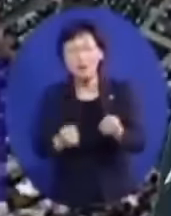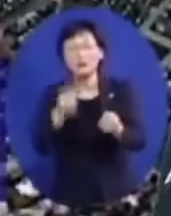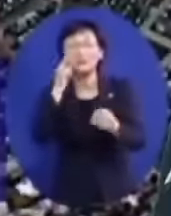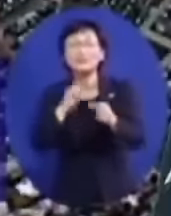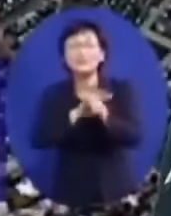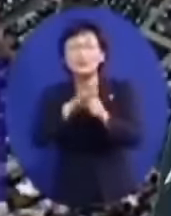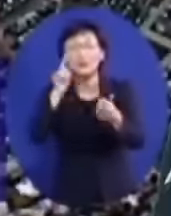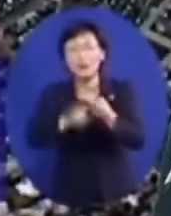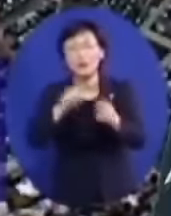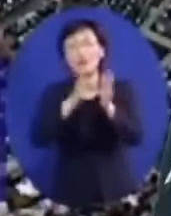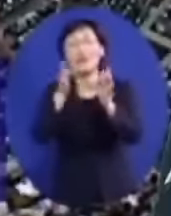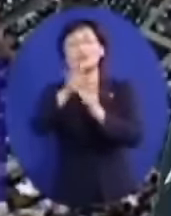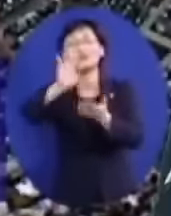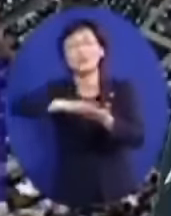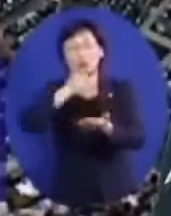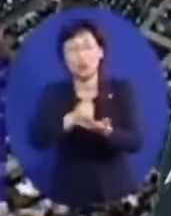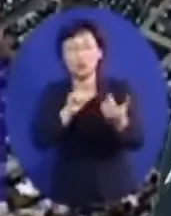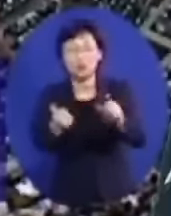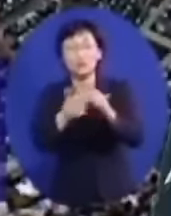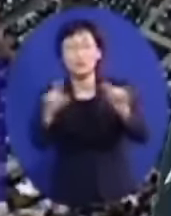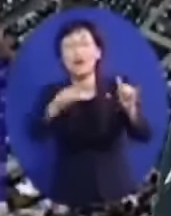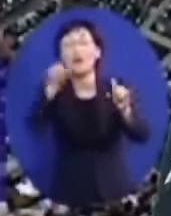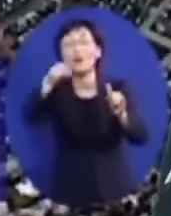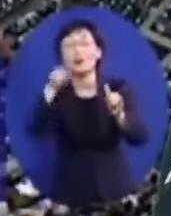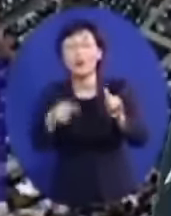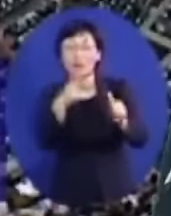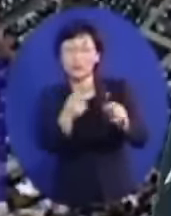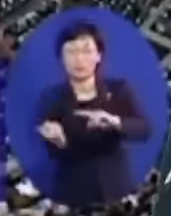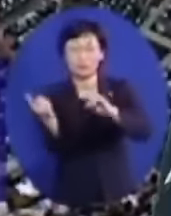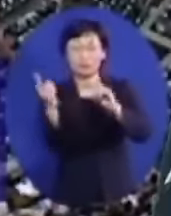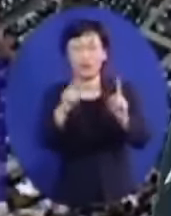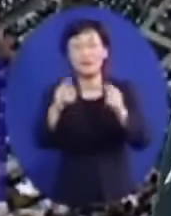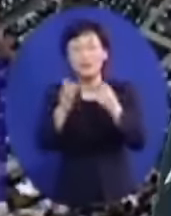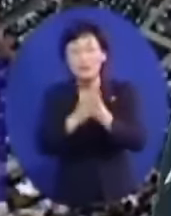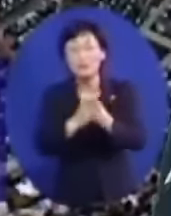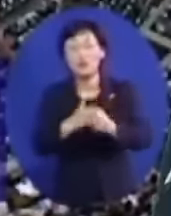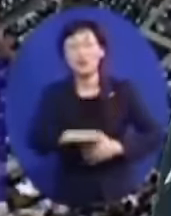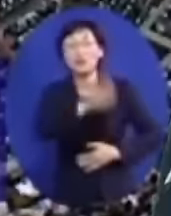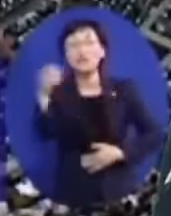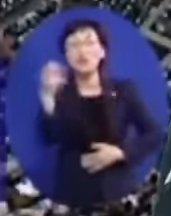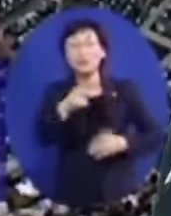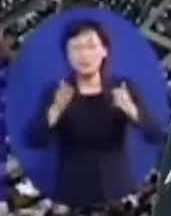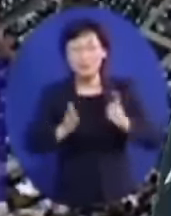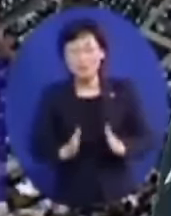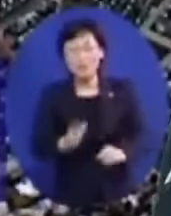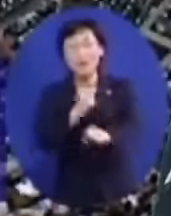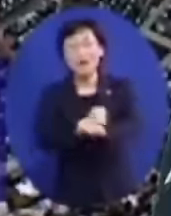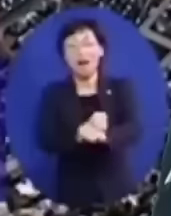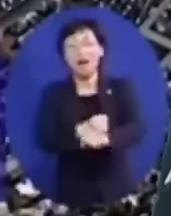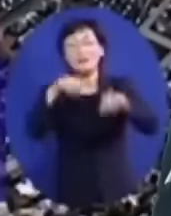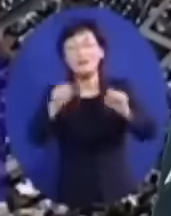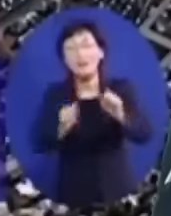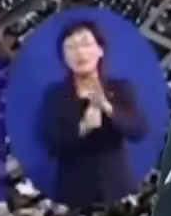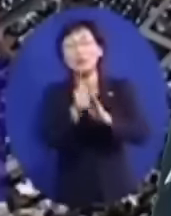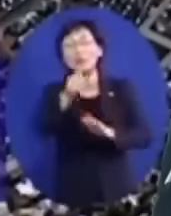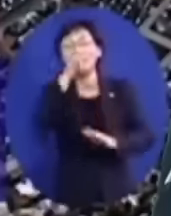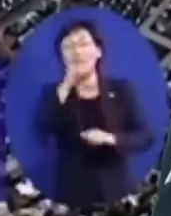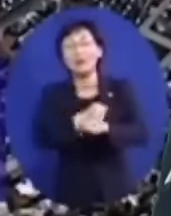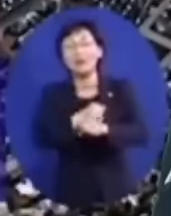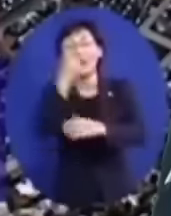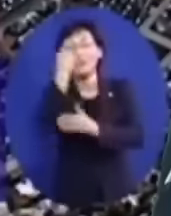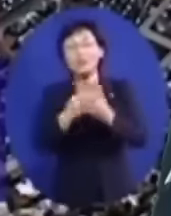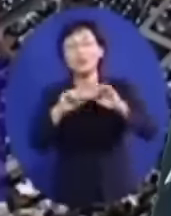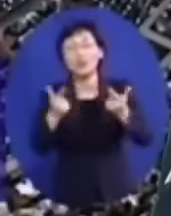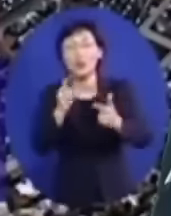긍휼대로 예수 그리스도를 죽은 자 가운데서 부활하게 하심으로 말미암아 우리를 거듭나게 하사 산 소망이 있게 하시며 썩지